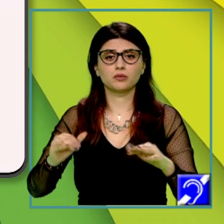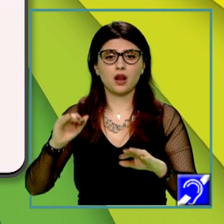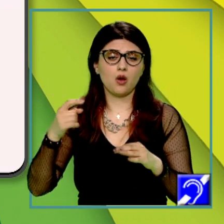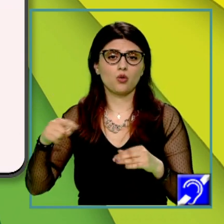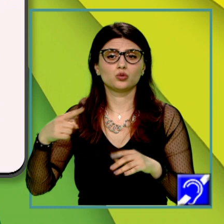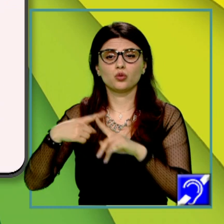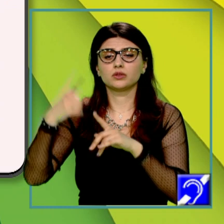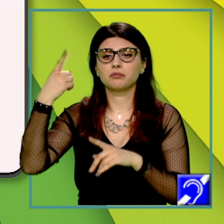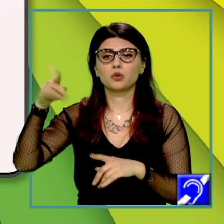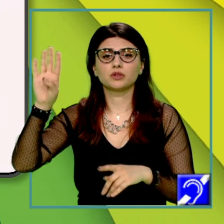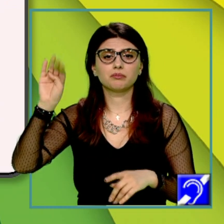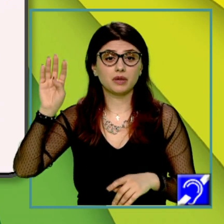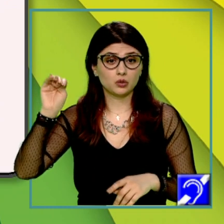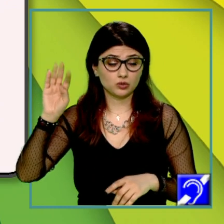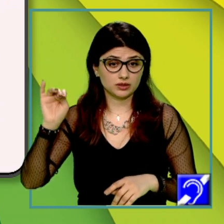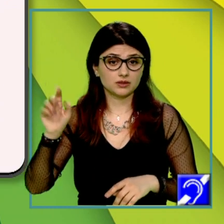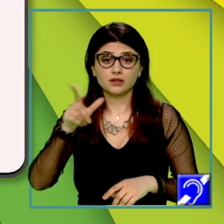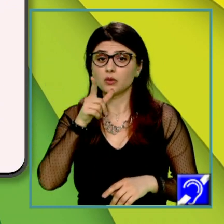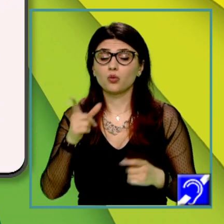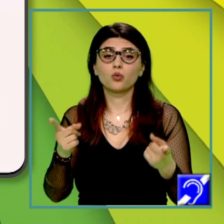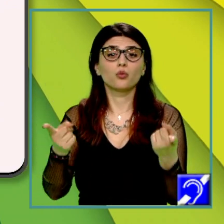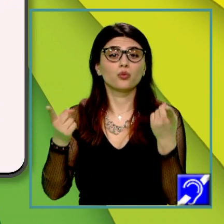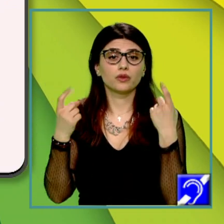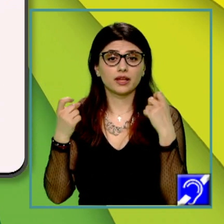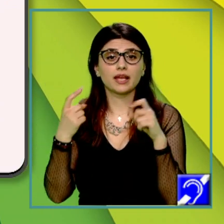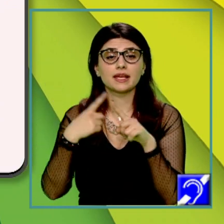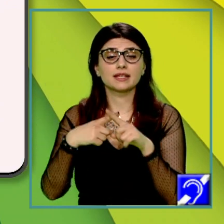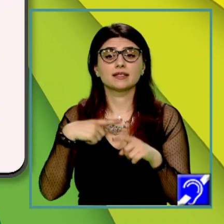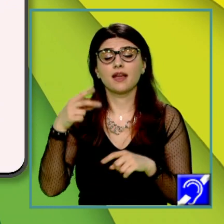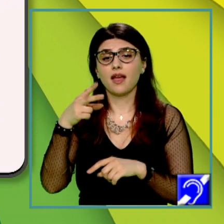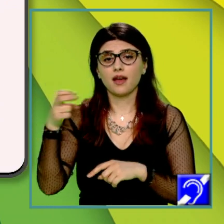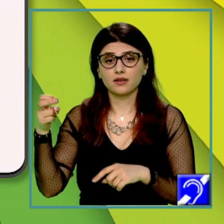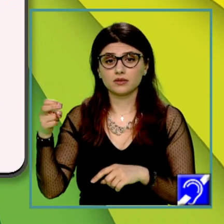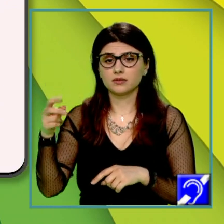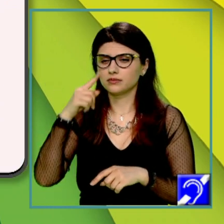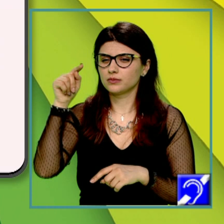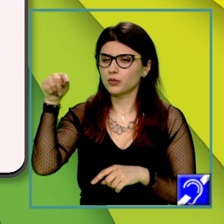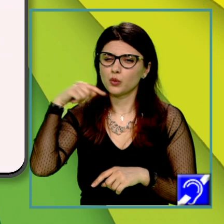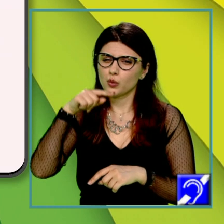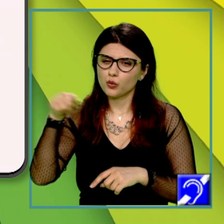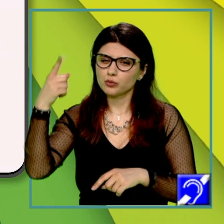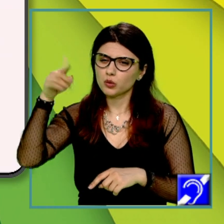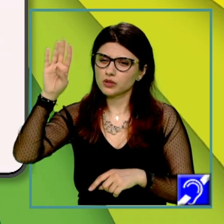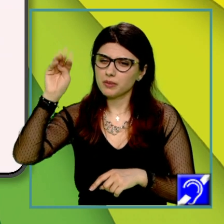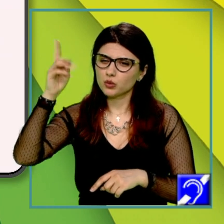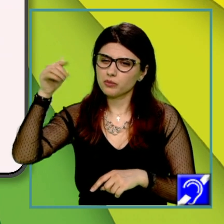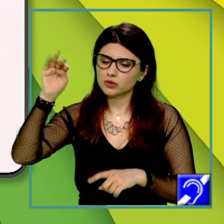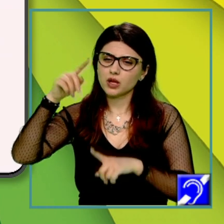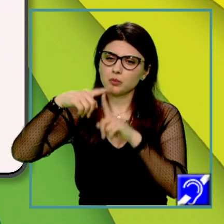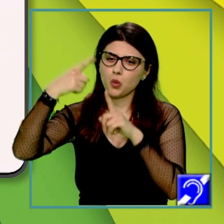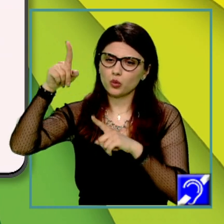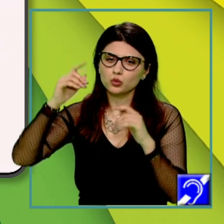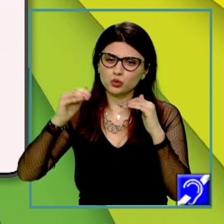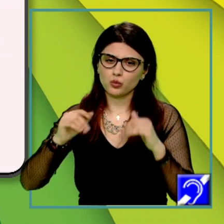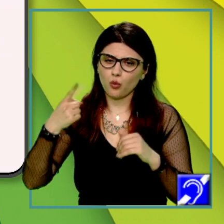cu 440 de unde rezultă x egal cu 440 înmulțit cu